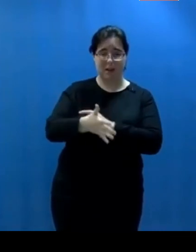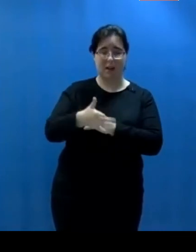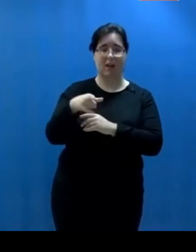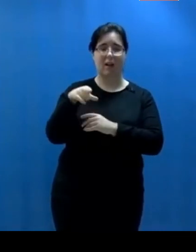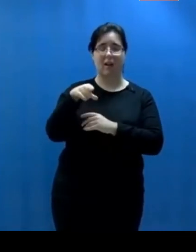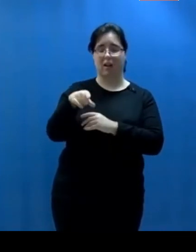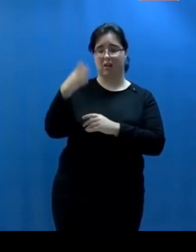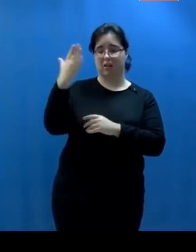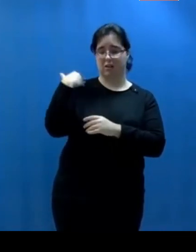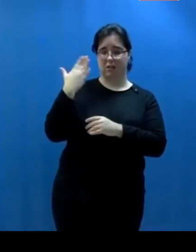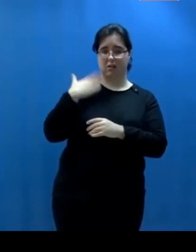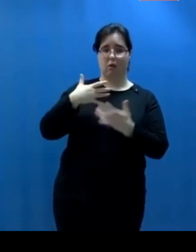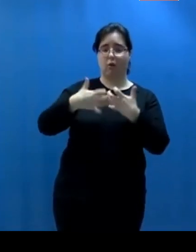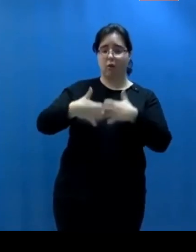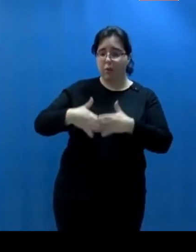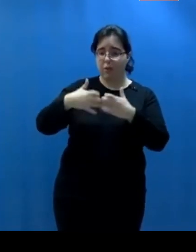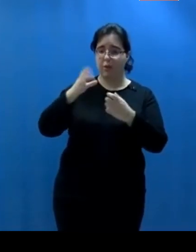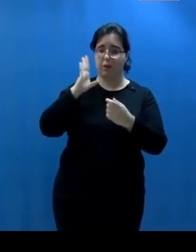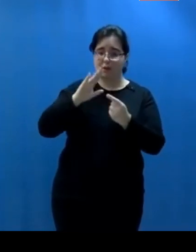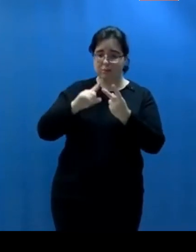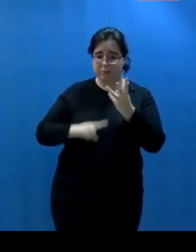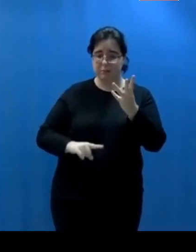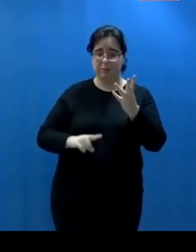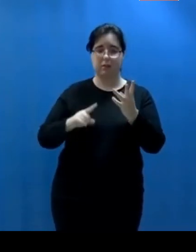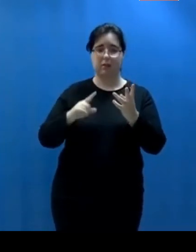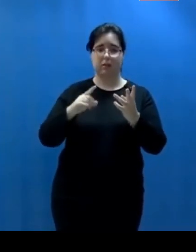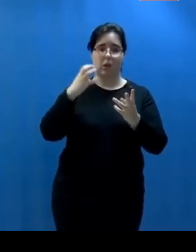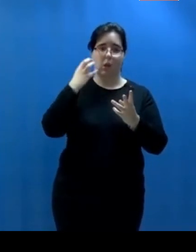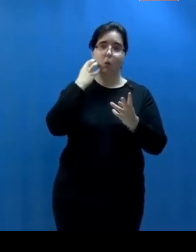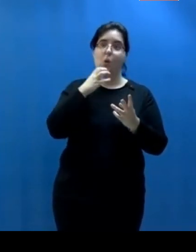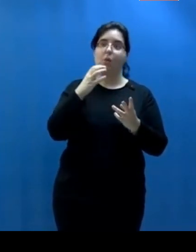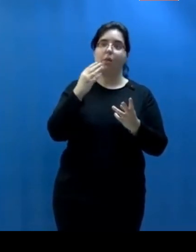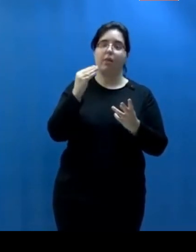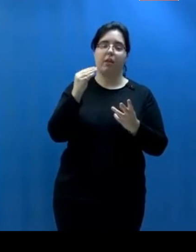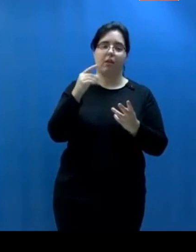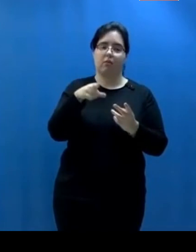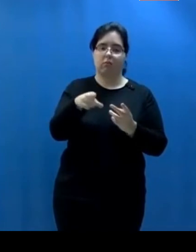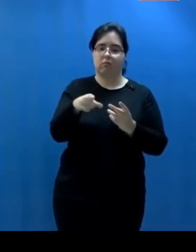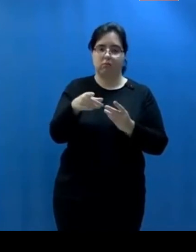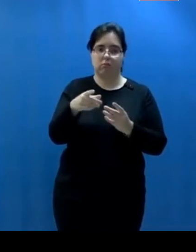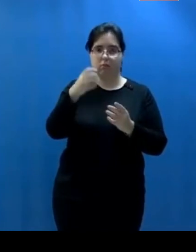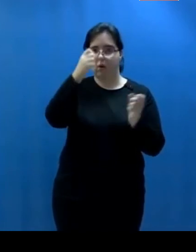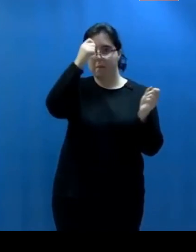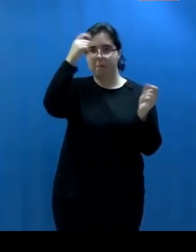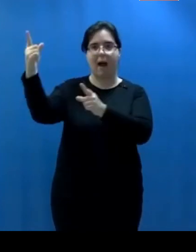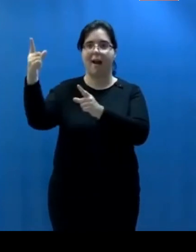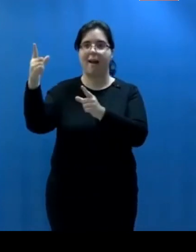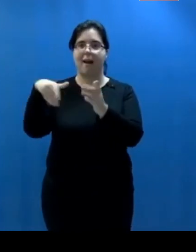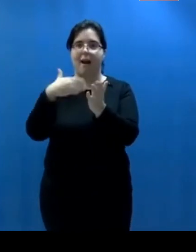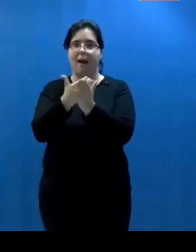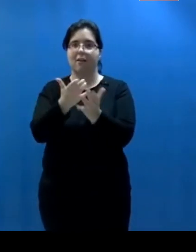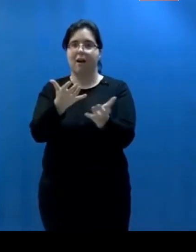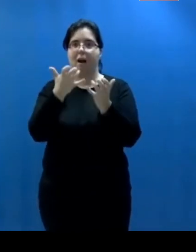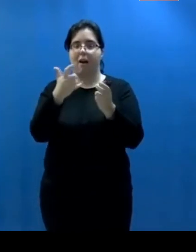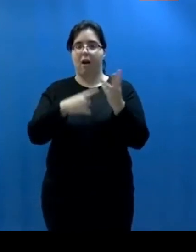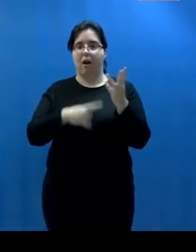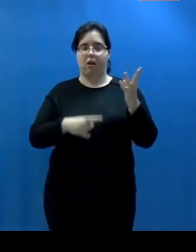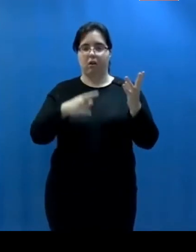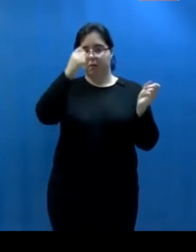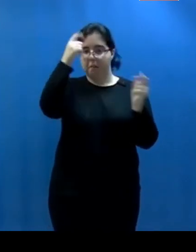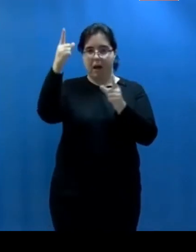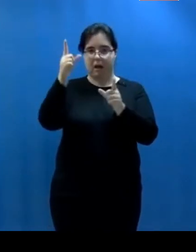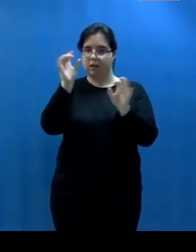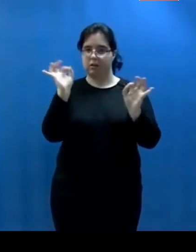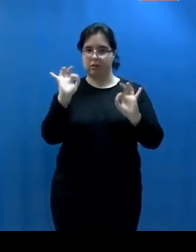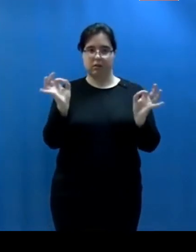extorsionaven, sap el que va fer vostè? I el senyor Rondedeu ni s'imaginava fins on arribar a aquest modus operandi. Ni s'imaginava,